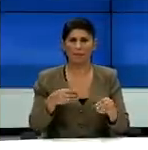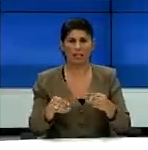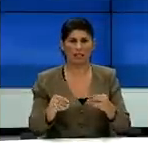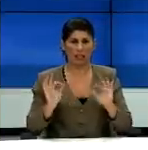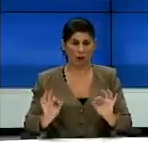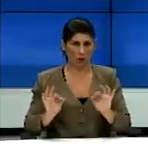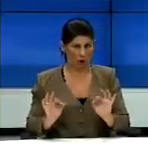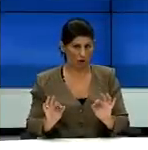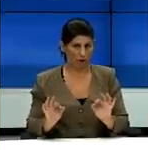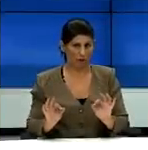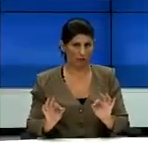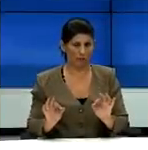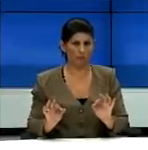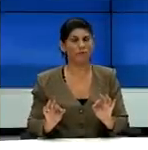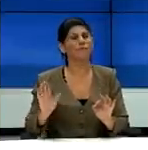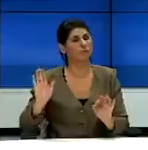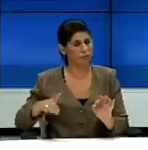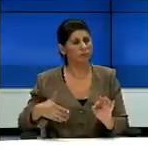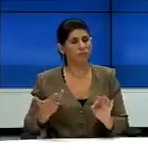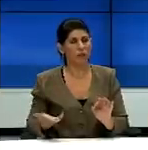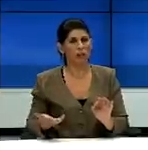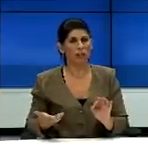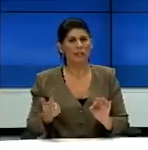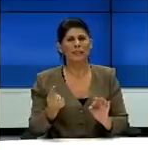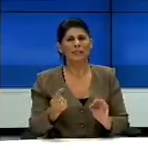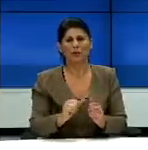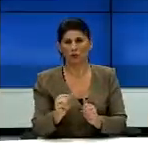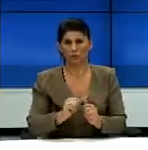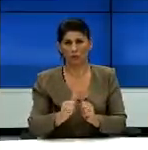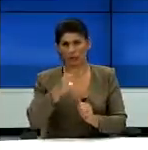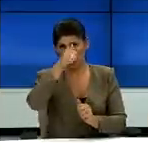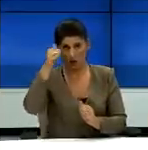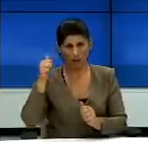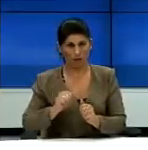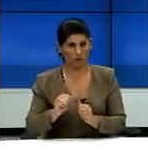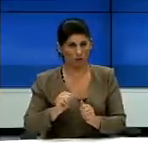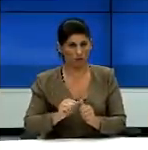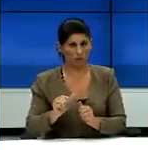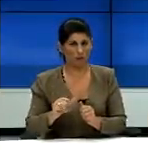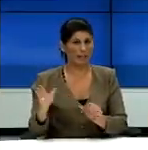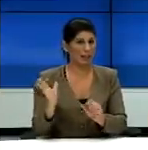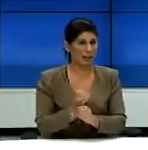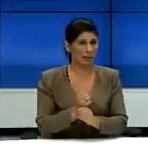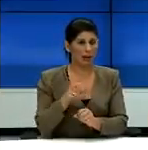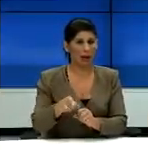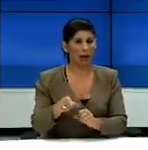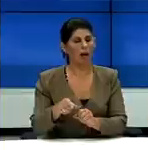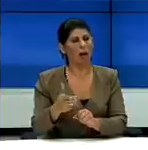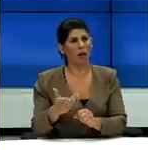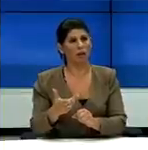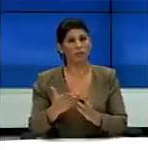κανονικότητα είναι εν τέλει μέσα σε λίγους μήνες, στους καλοκαιρινούς μήνες, να πετύχετε ένα κατόρθωμα.